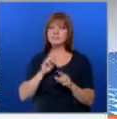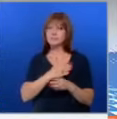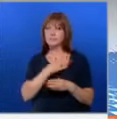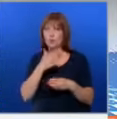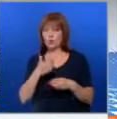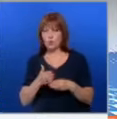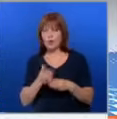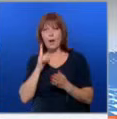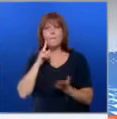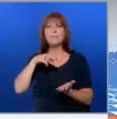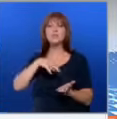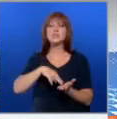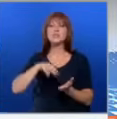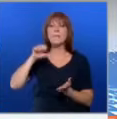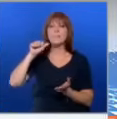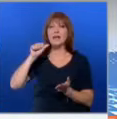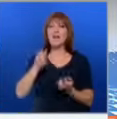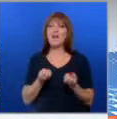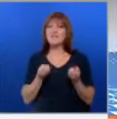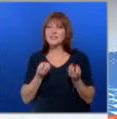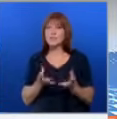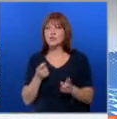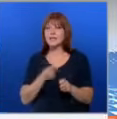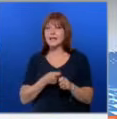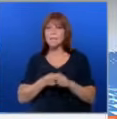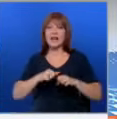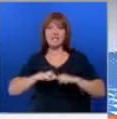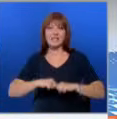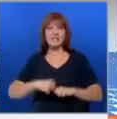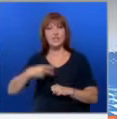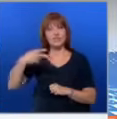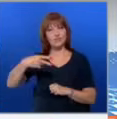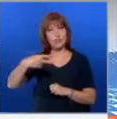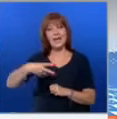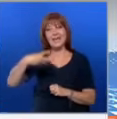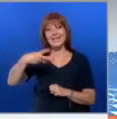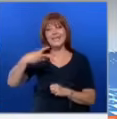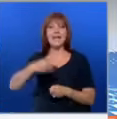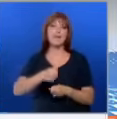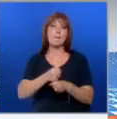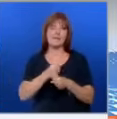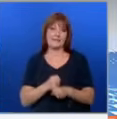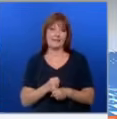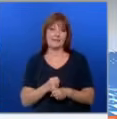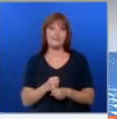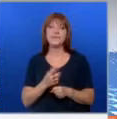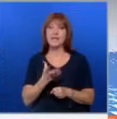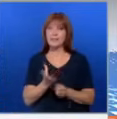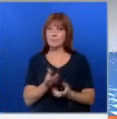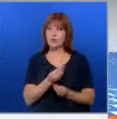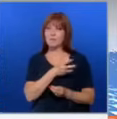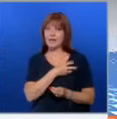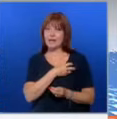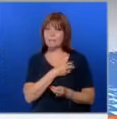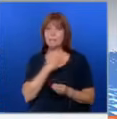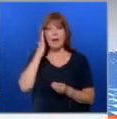тук позициите на партиите относно възможността за съставяне на кабинет втория и третия мандат. Започваме с ГЕРБ. Според